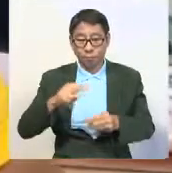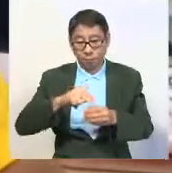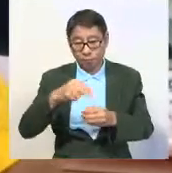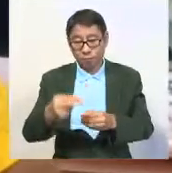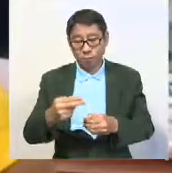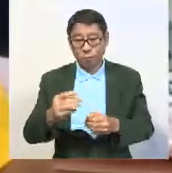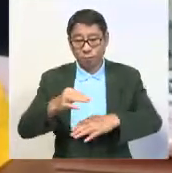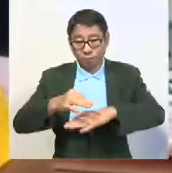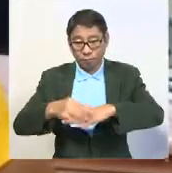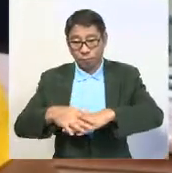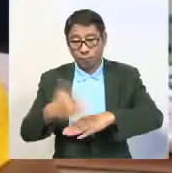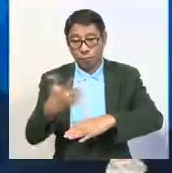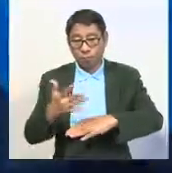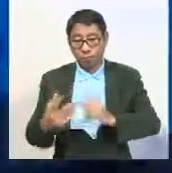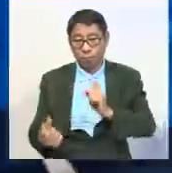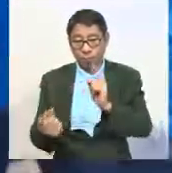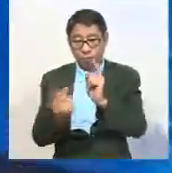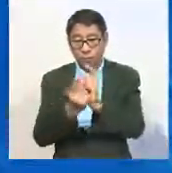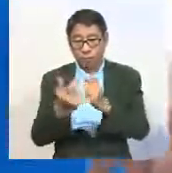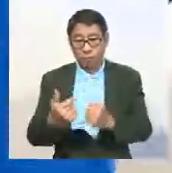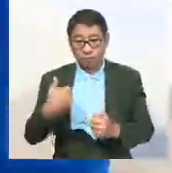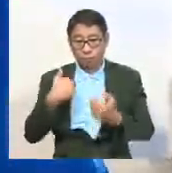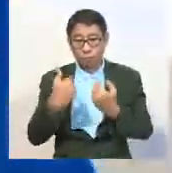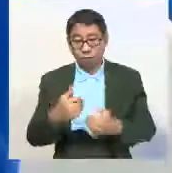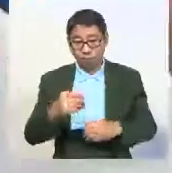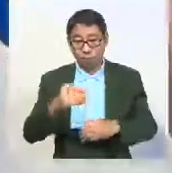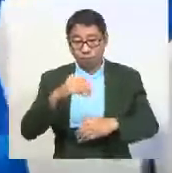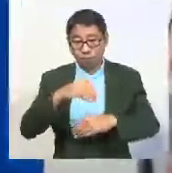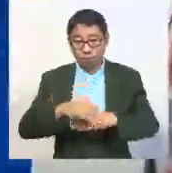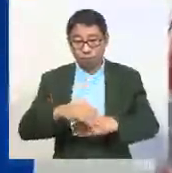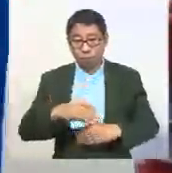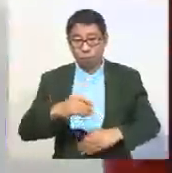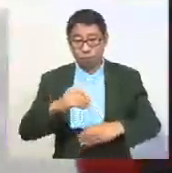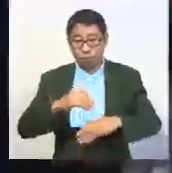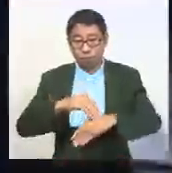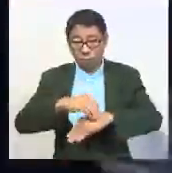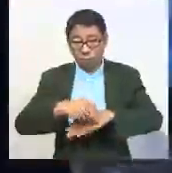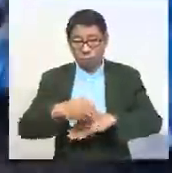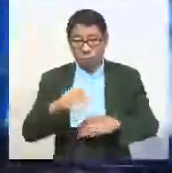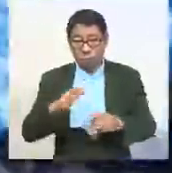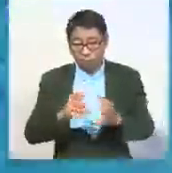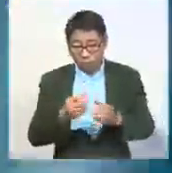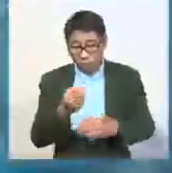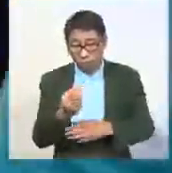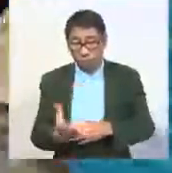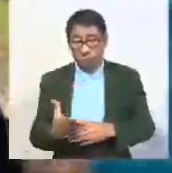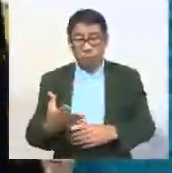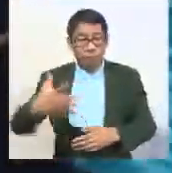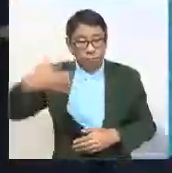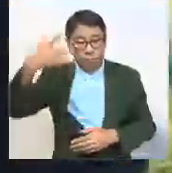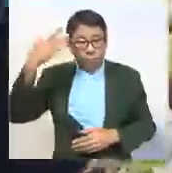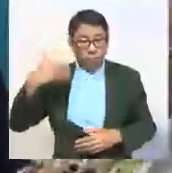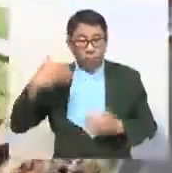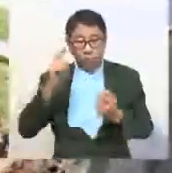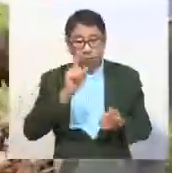บาดแผลชะกันนะคะแต่จะพบตัวเพียงเกาะบริเวณลำตัวจำนวนมากพอสมควรซึ่งที่ผ่านมา